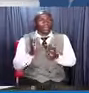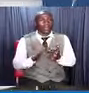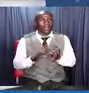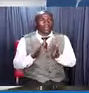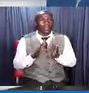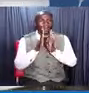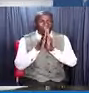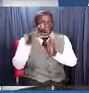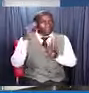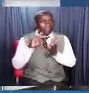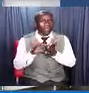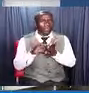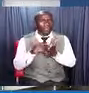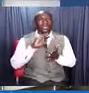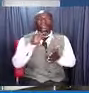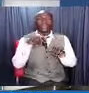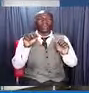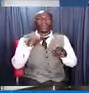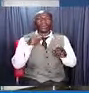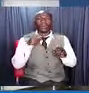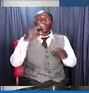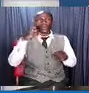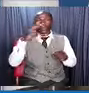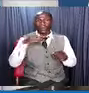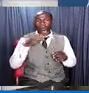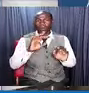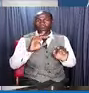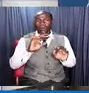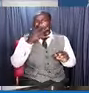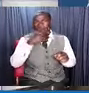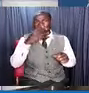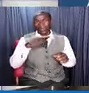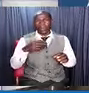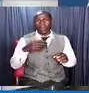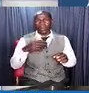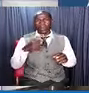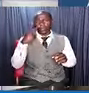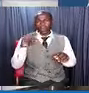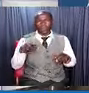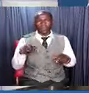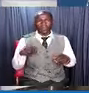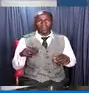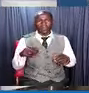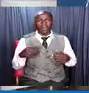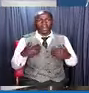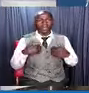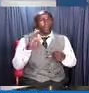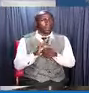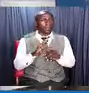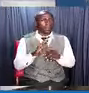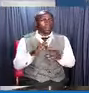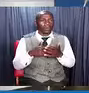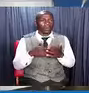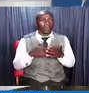Jesus. Mwombe yule ambaye hajaweza usimdharau. Pray for the one who is unable, don't despise them. Naweza kuona leo. You can see today. Una manyonge mengi. You have